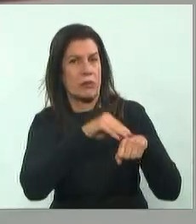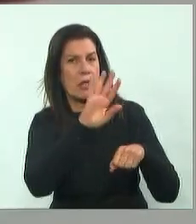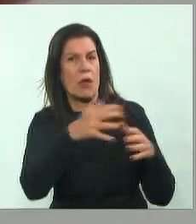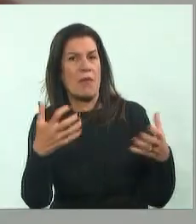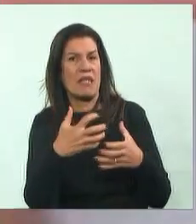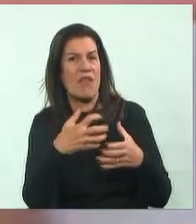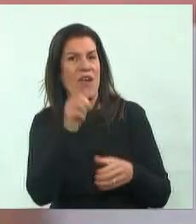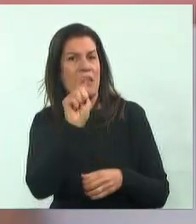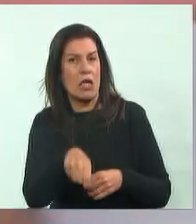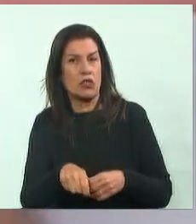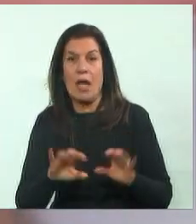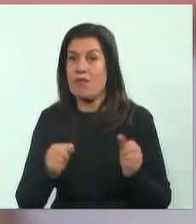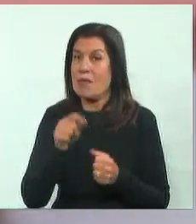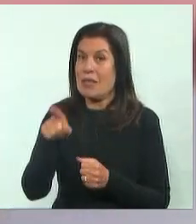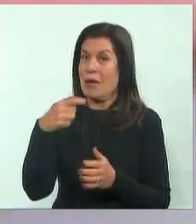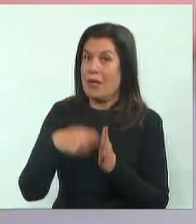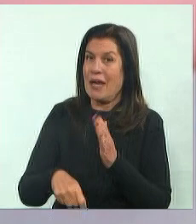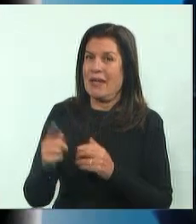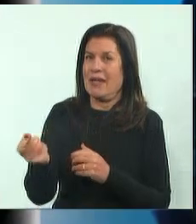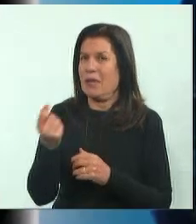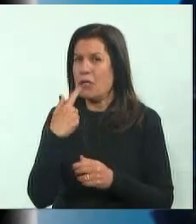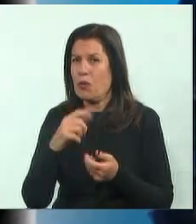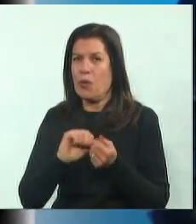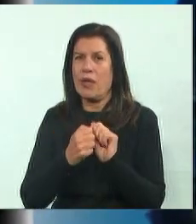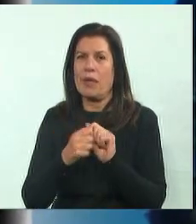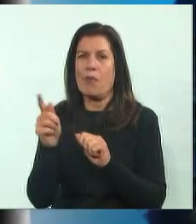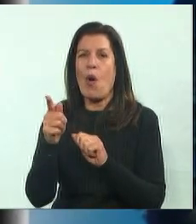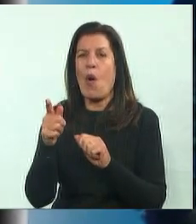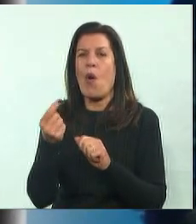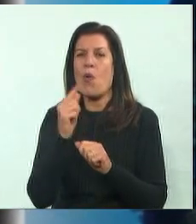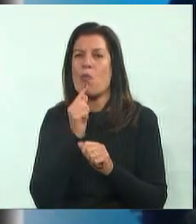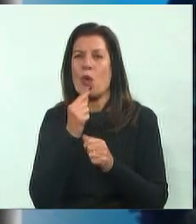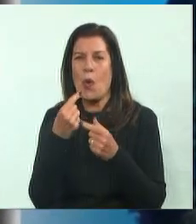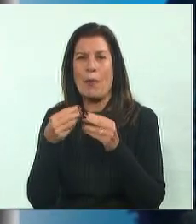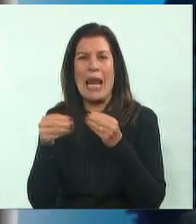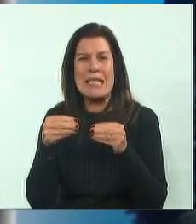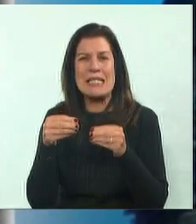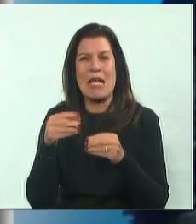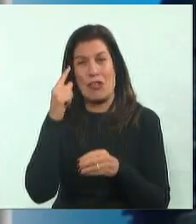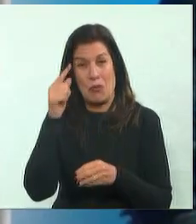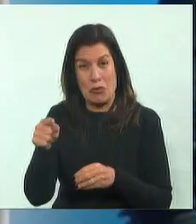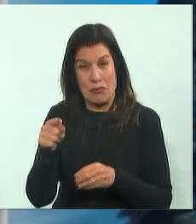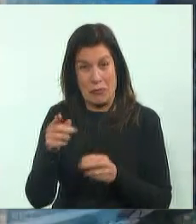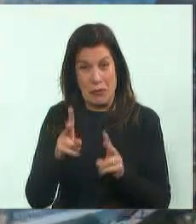קניתם כדורים או גומי לעיסה שחשבתם שהידוענים ירדו איתם במשקל, ההמלצה של